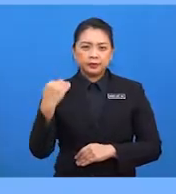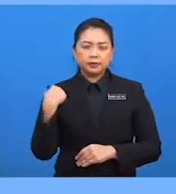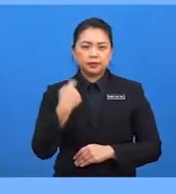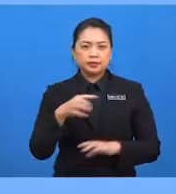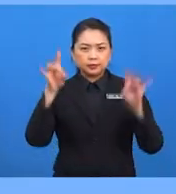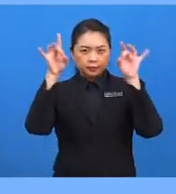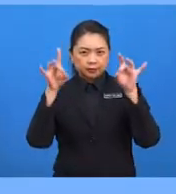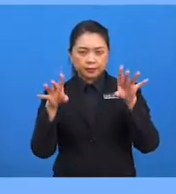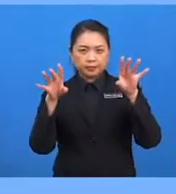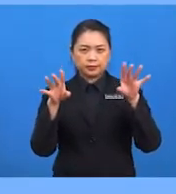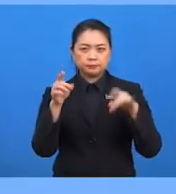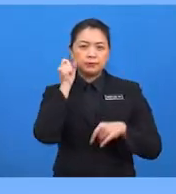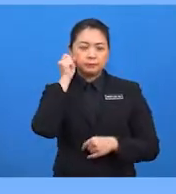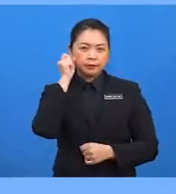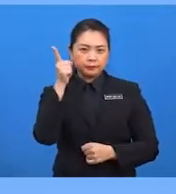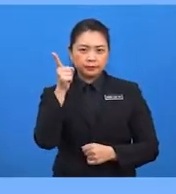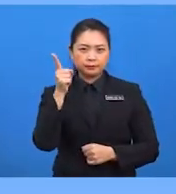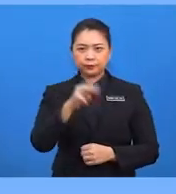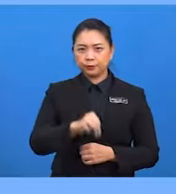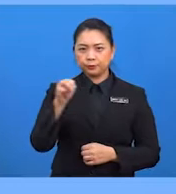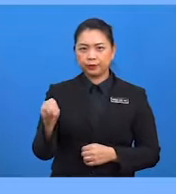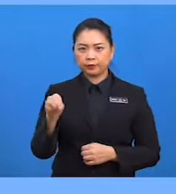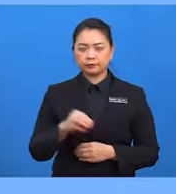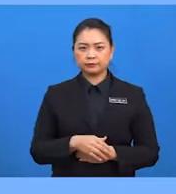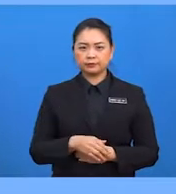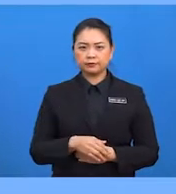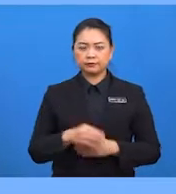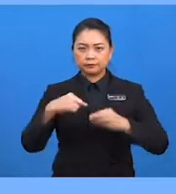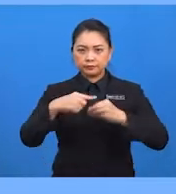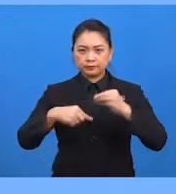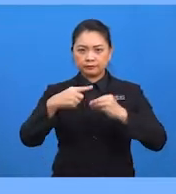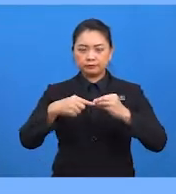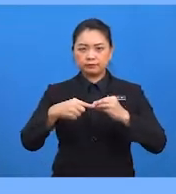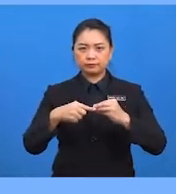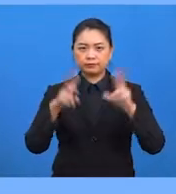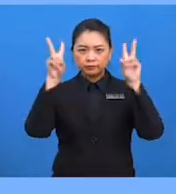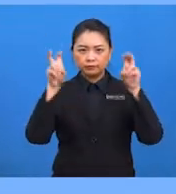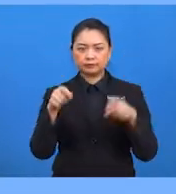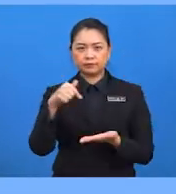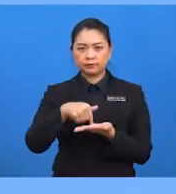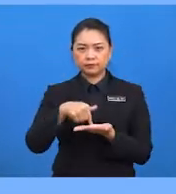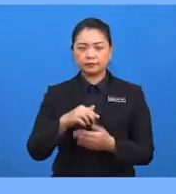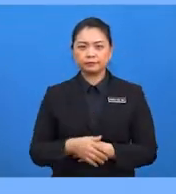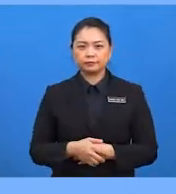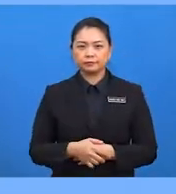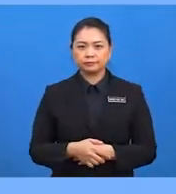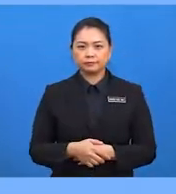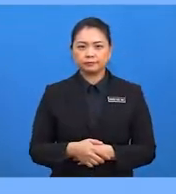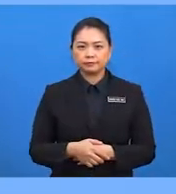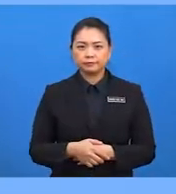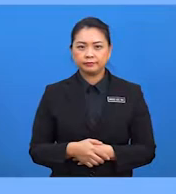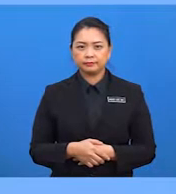Mari kita uji tahap pemahaman murid-murid tentang subtopik ini.